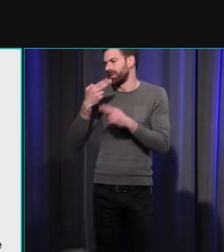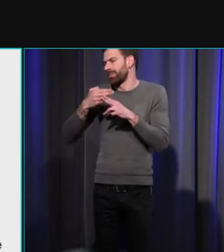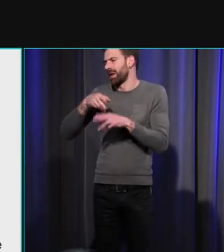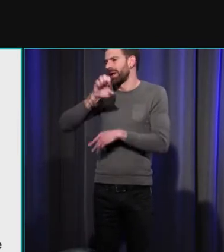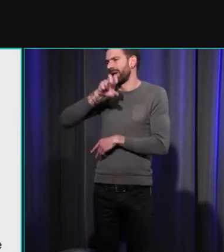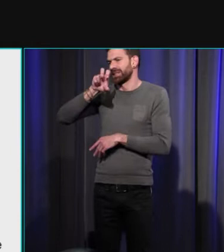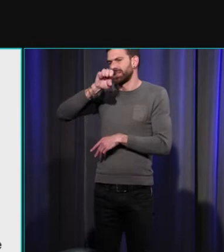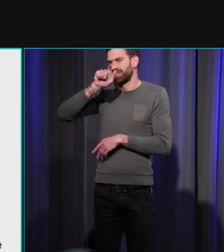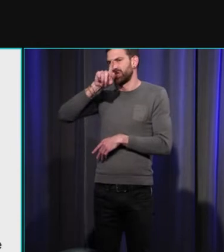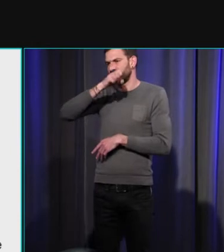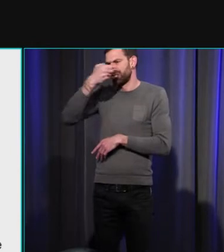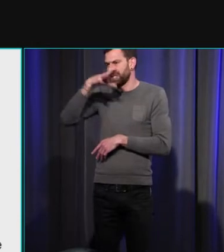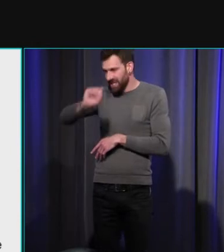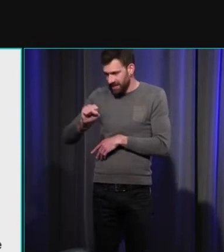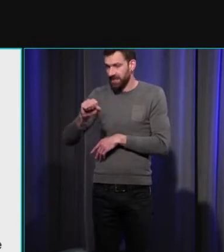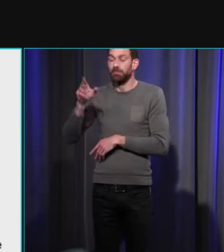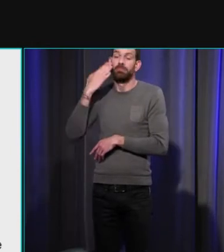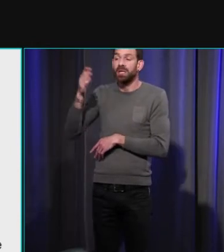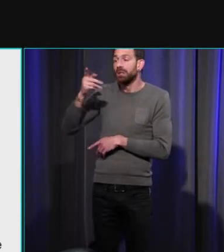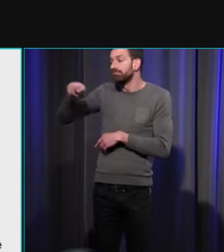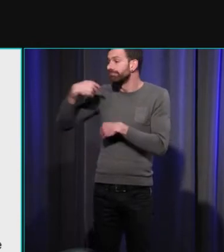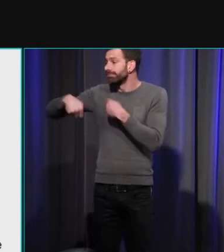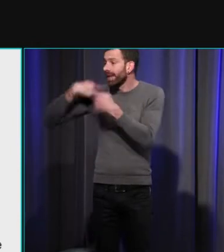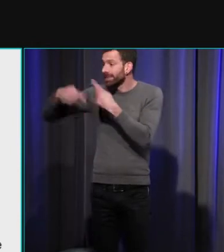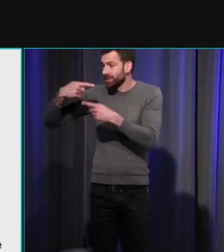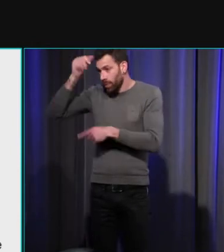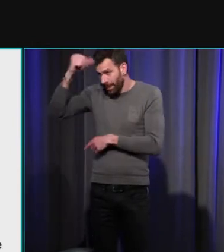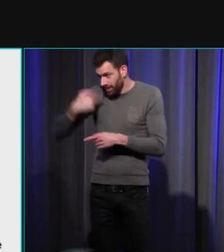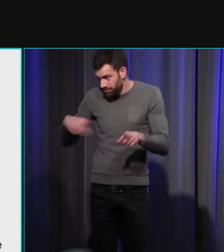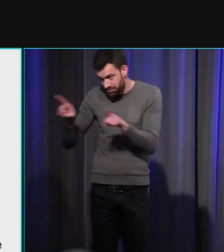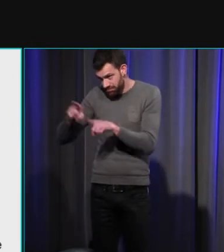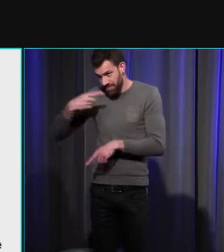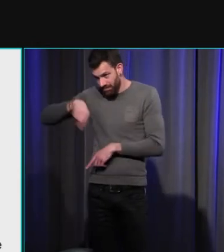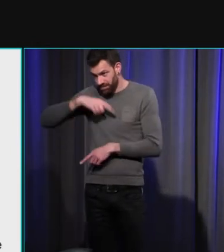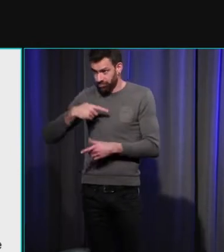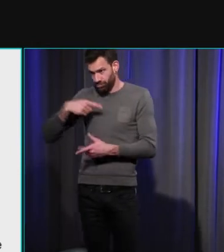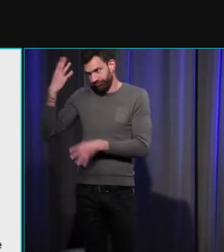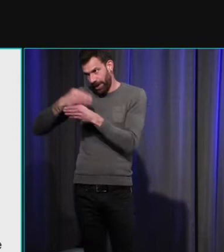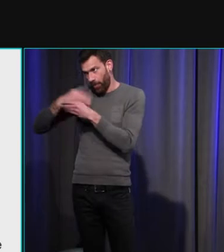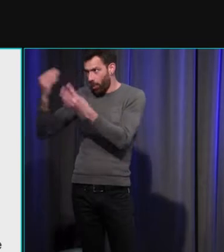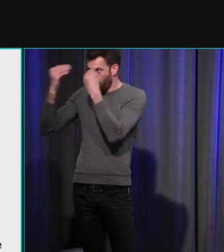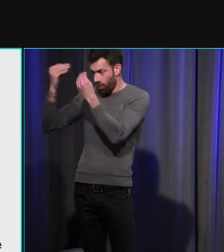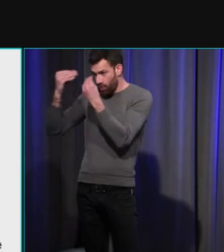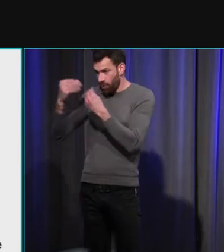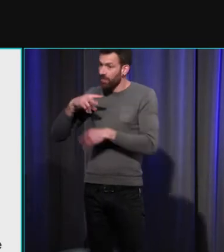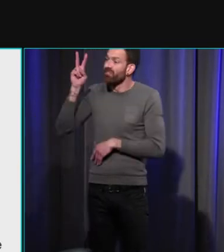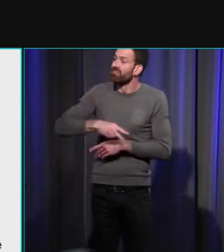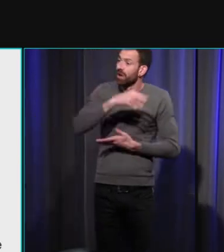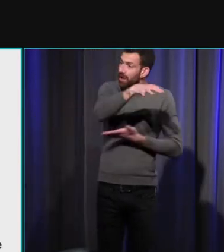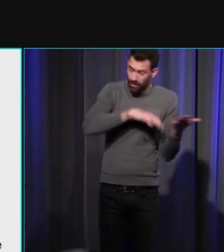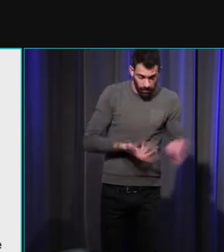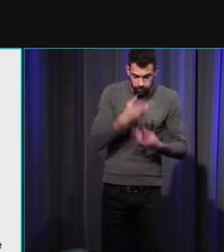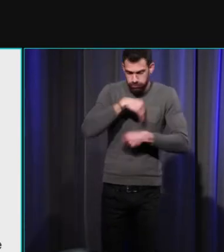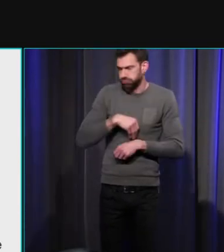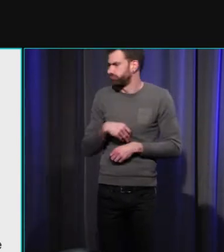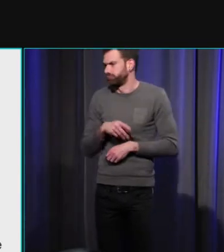si vous êtes de tradition catholique comme moi quand j'étais petit j'apprenais beaucoup plus le catéchisme que de que la bible